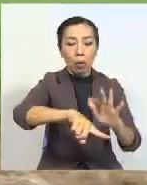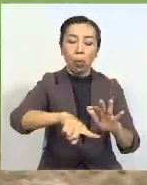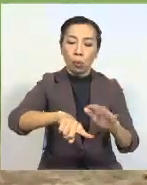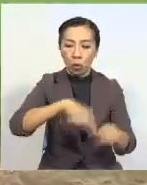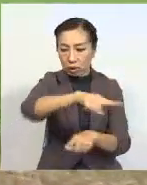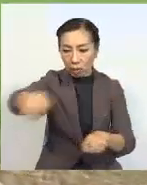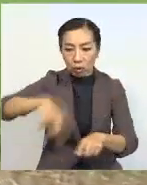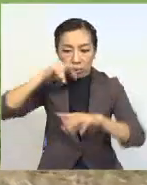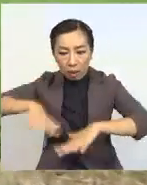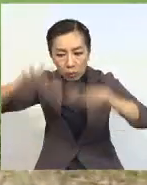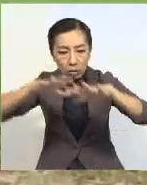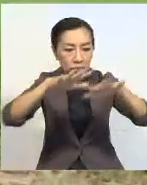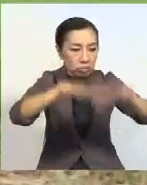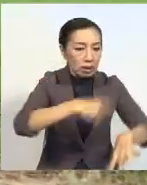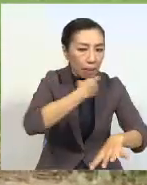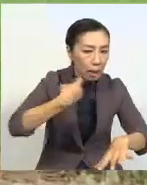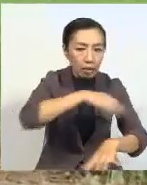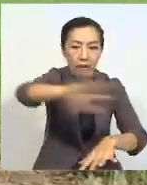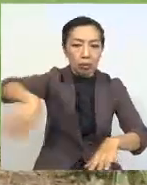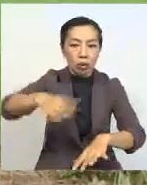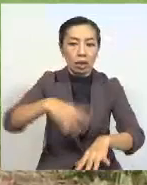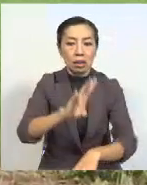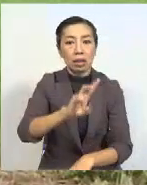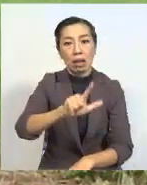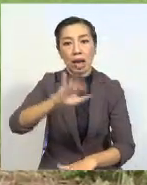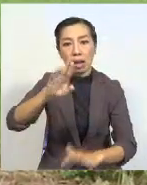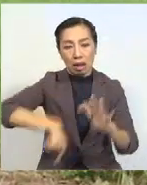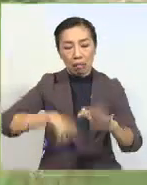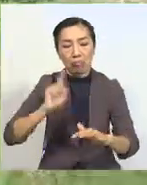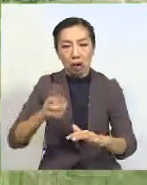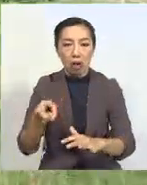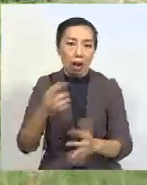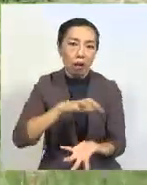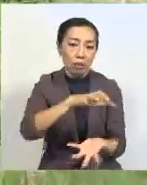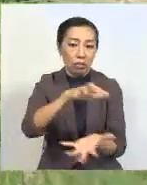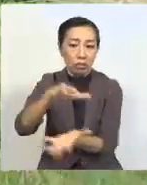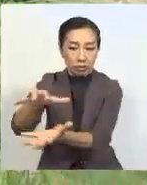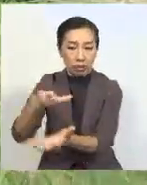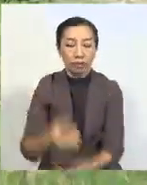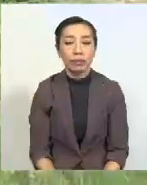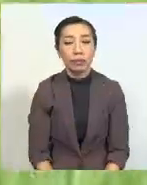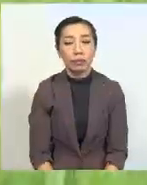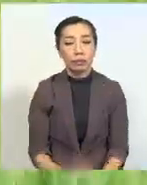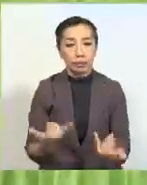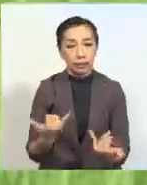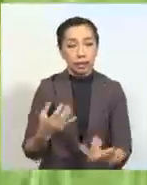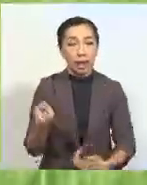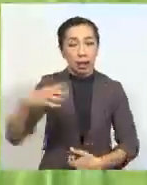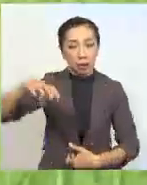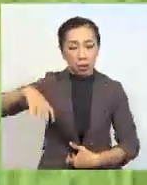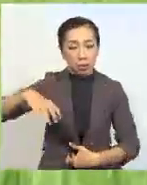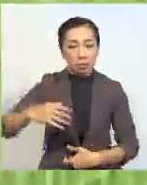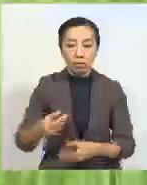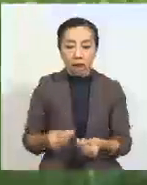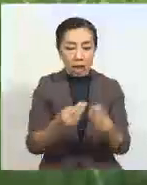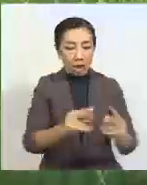าพื้นที่การเกษตรทั้งหมดกว่า7ล้านไร่ค่ะโดยเจ้าหน้าที่นะคะได้มีการมอบหมายให้ทางกระทรวงเ